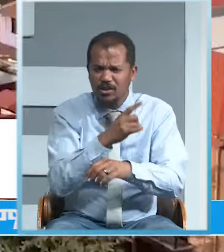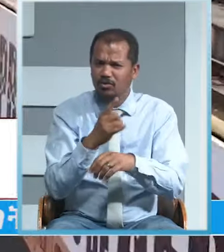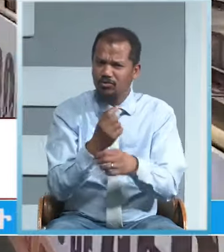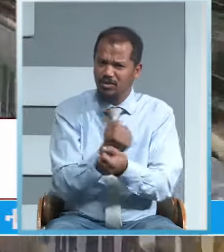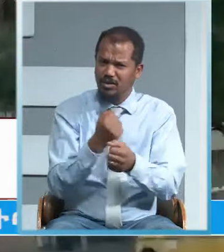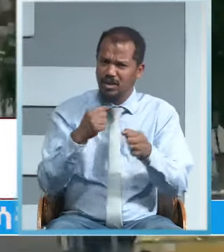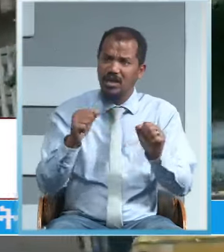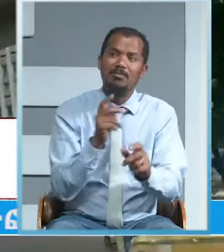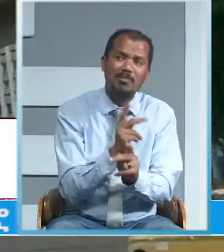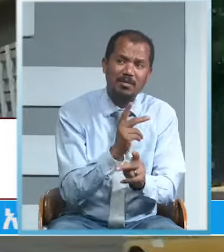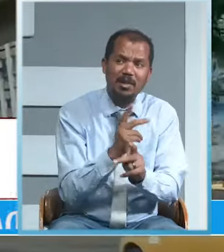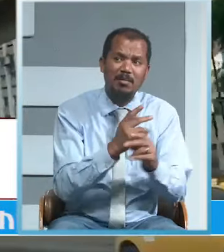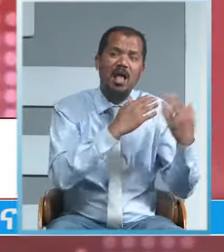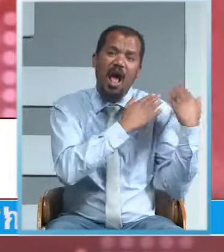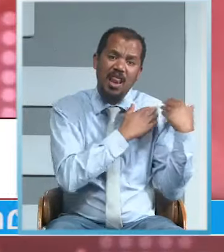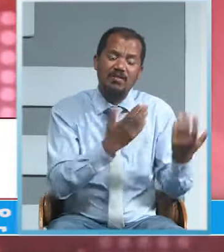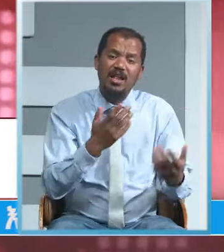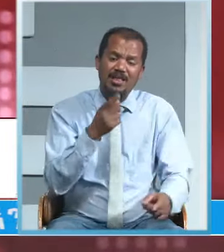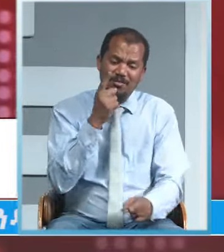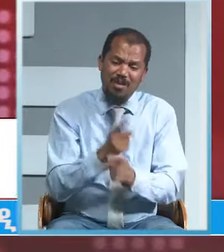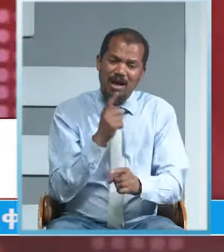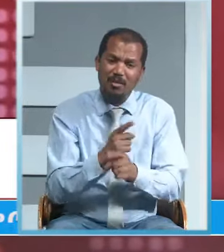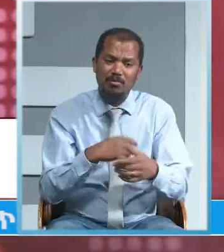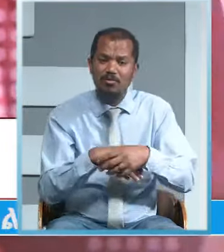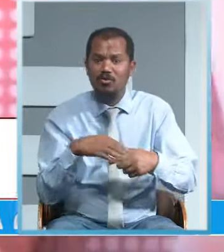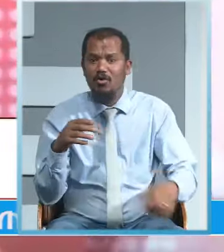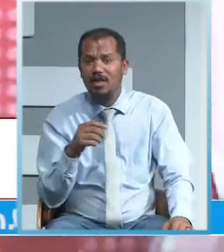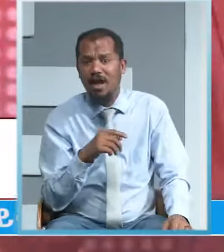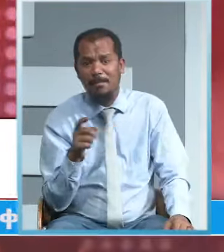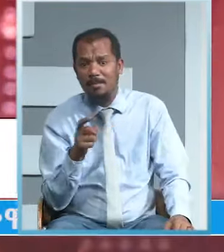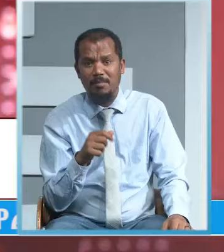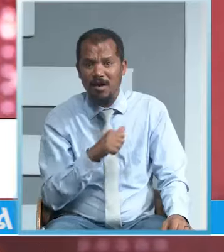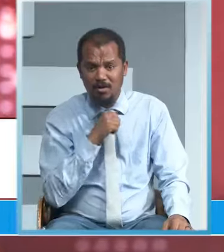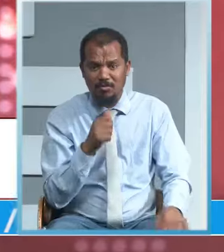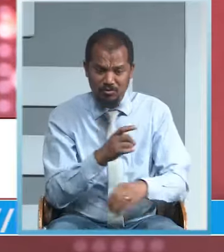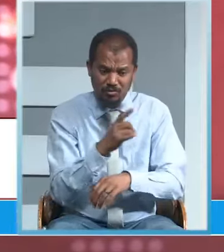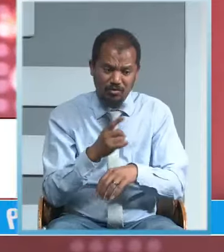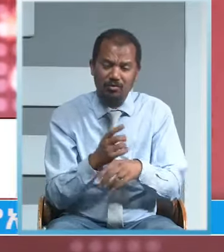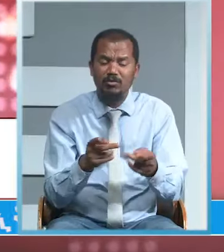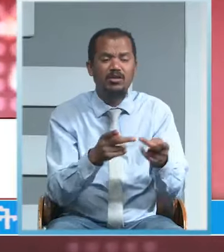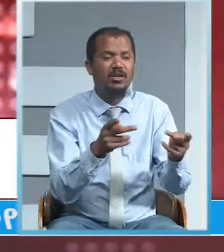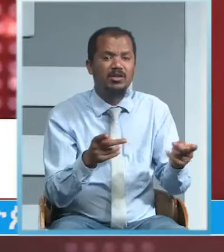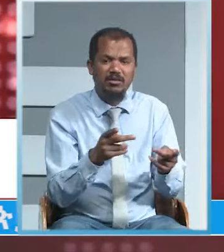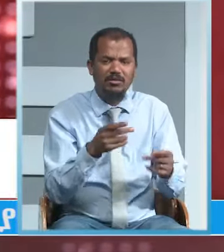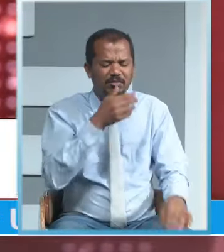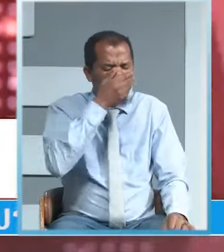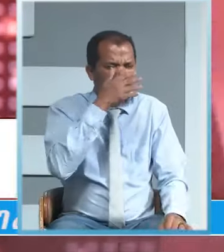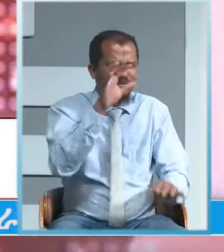ደህንነት በመጠበቅ ኃላፊነት በአግባቡ እየተወጣ ባለመሆኑ ዜጎች በየስፍራው